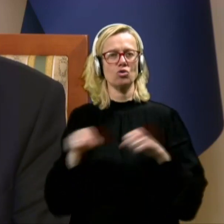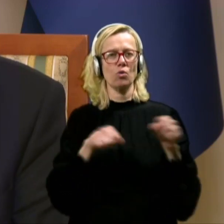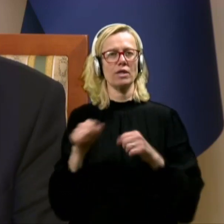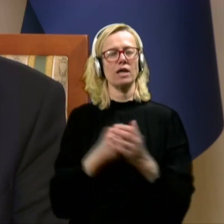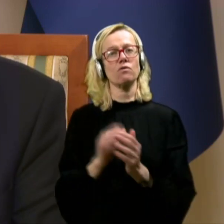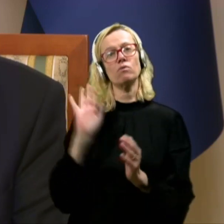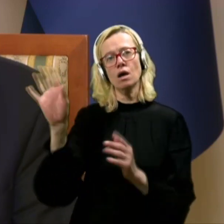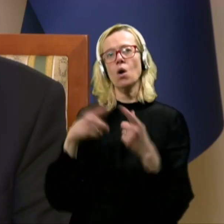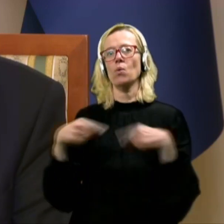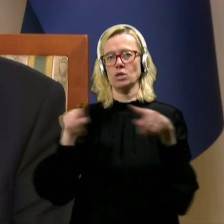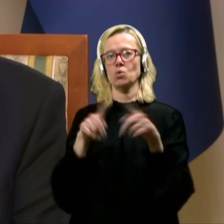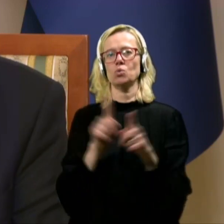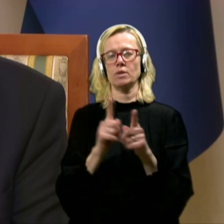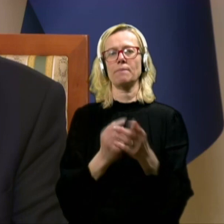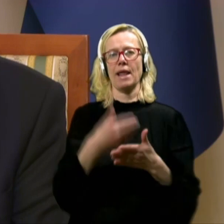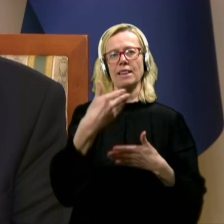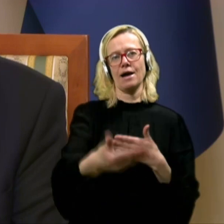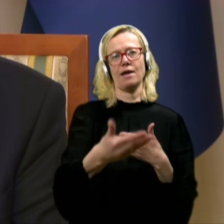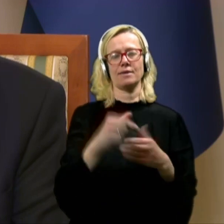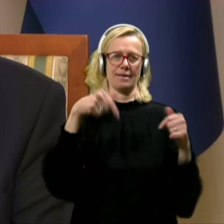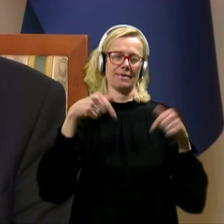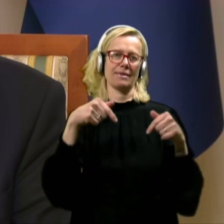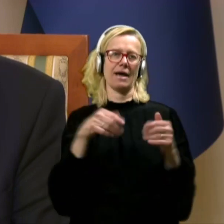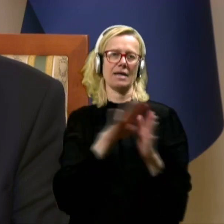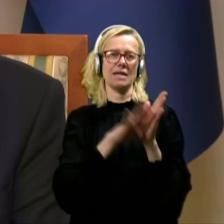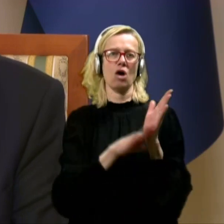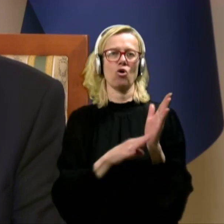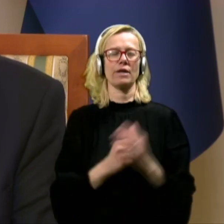tudi predlagatelj tega zakona.